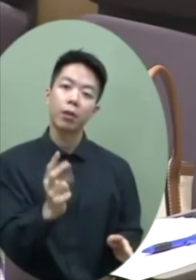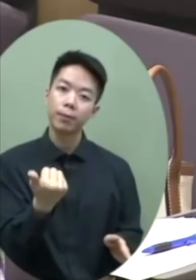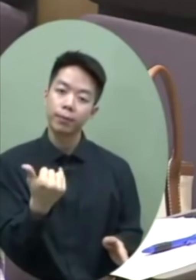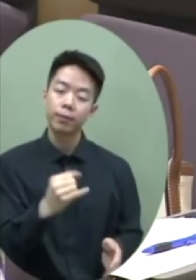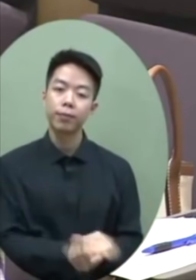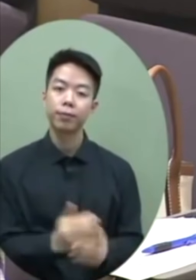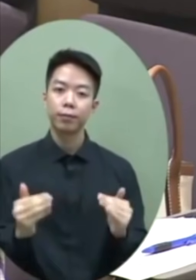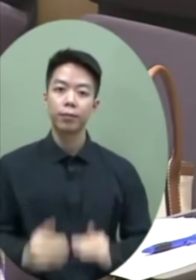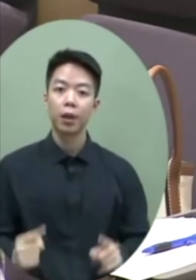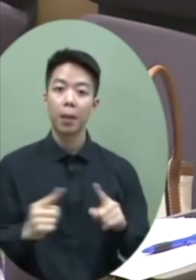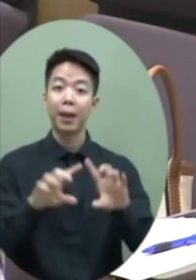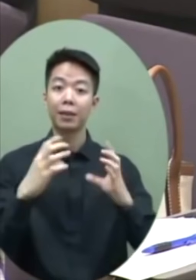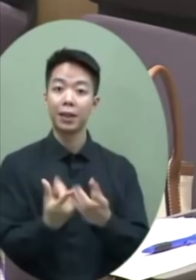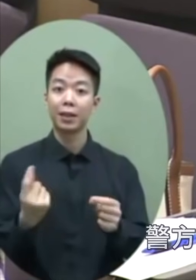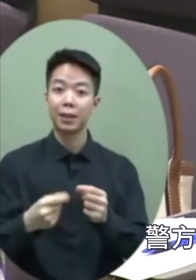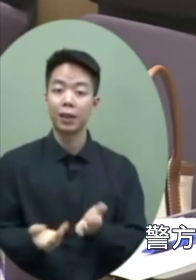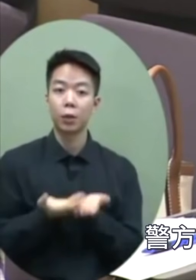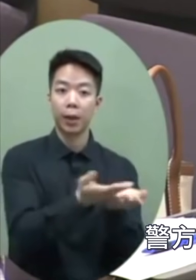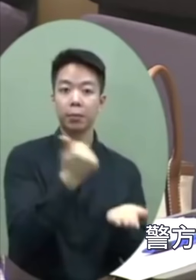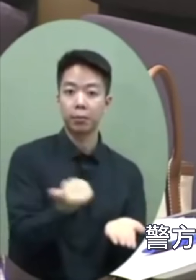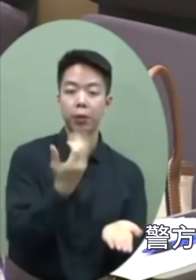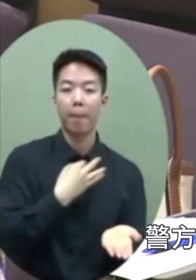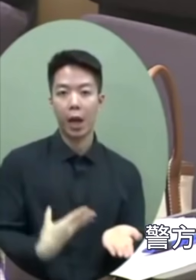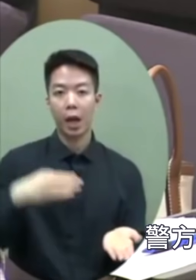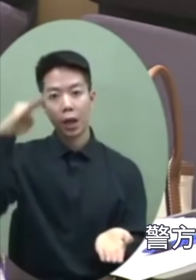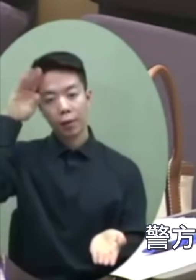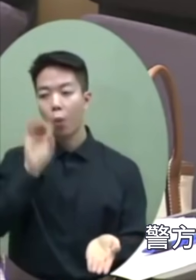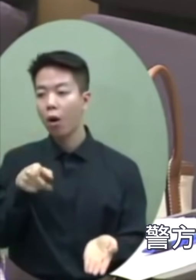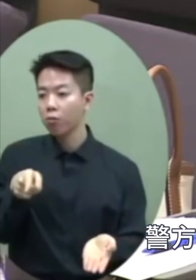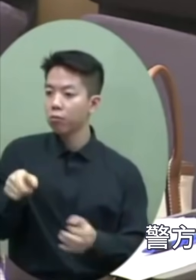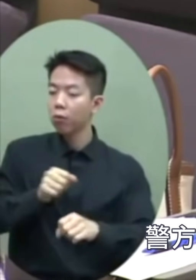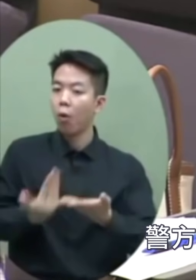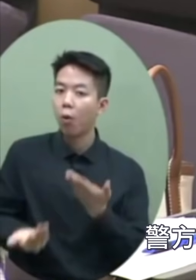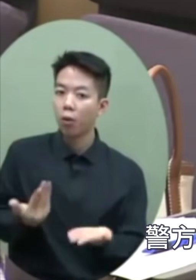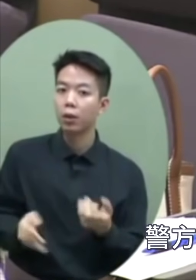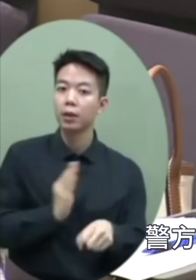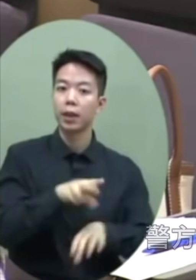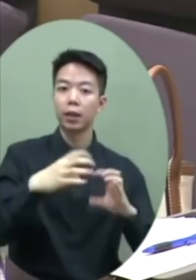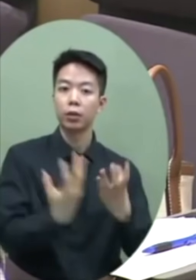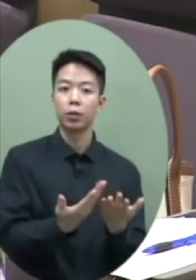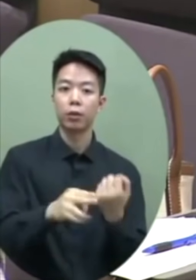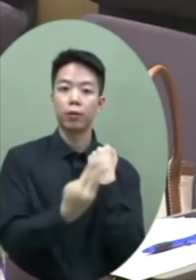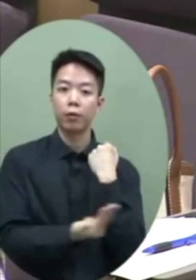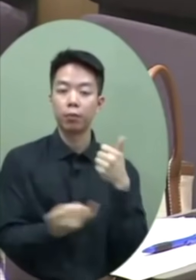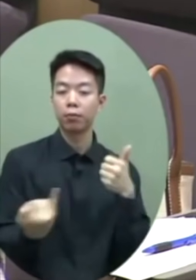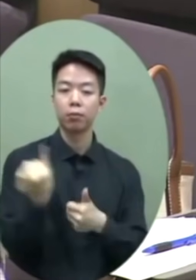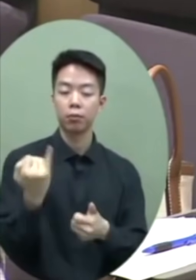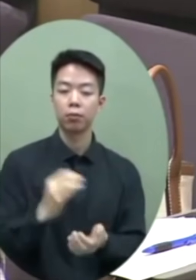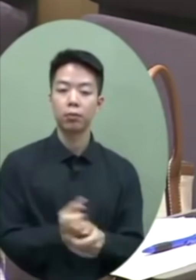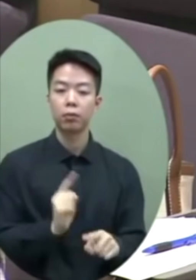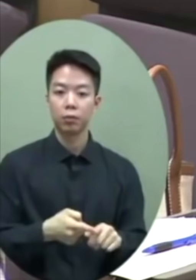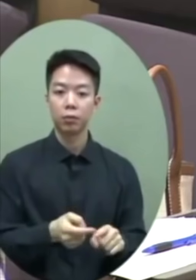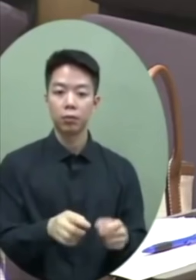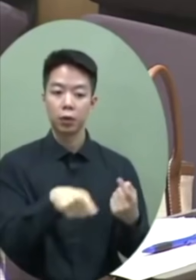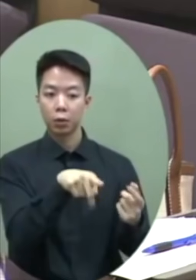民陣咧就未交齊啲資料啦，咁警方話佢可能涉嫌違反社團條例嘅，咁係咪會用相關嘅